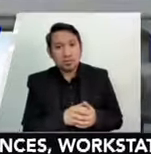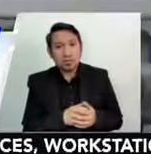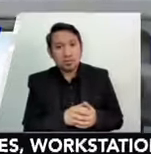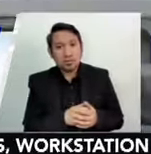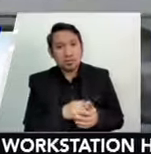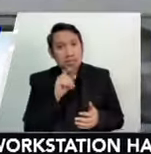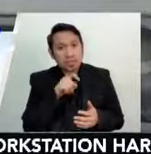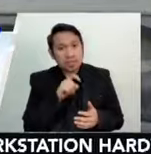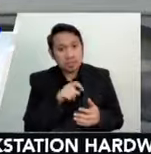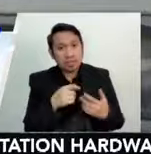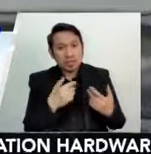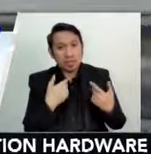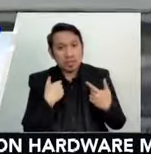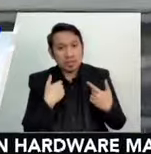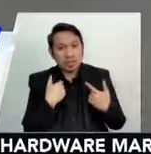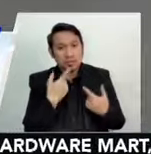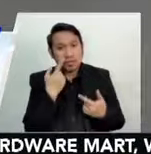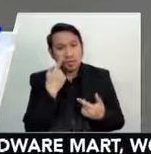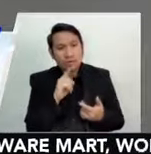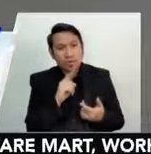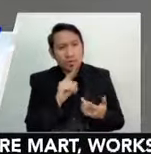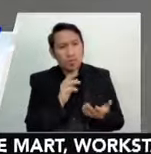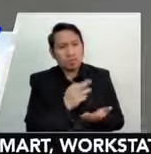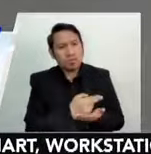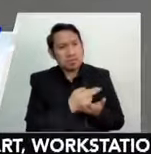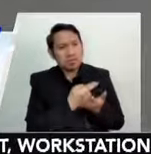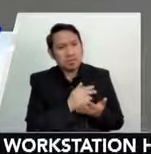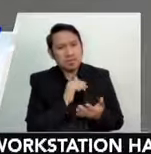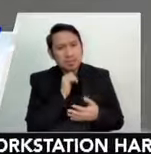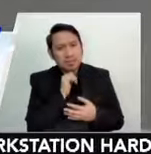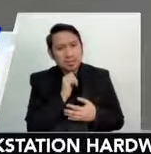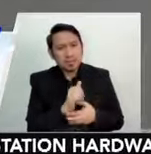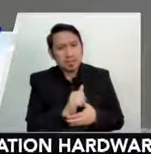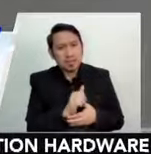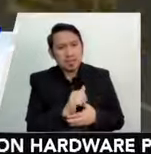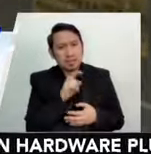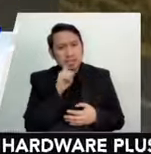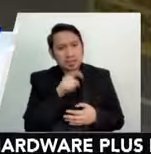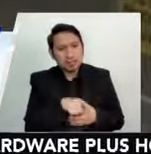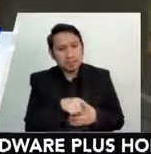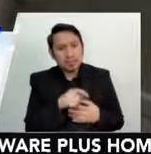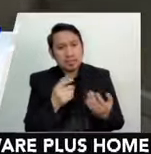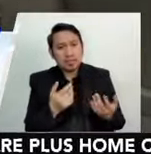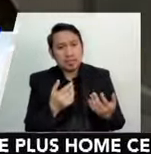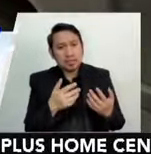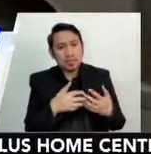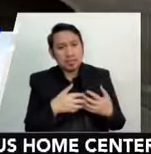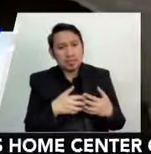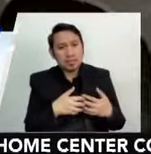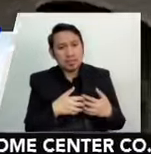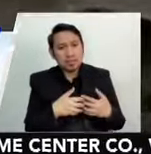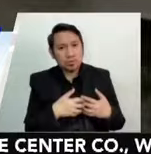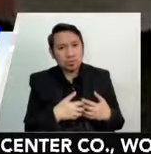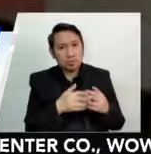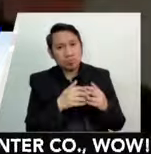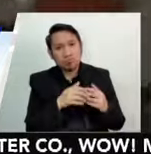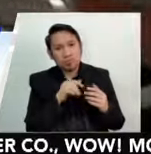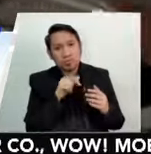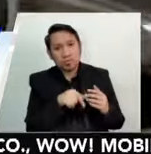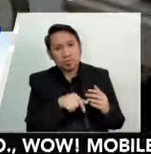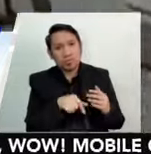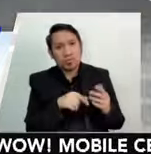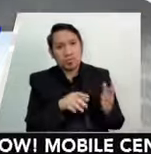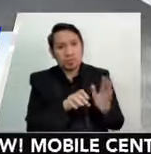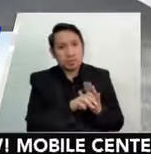ng rehabilitation. Hindi kailangan na bumili ng ubod ng kamumahal ng mga sasakyan katulad ng mga minibus